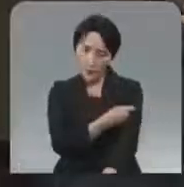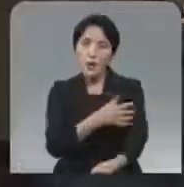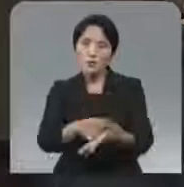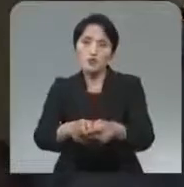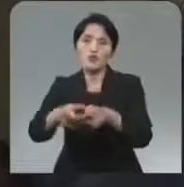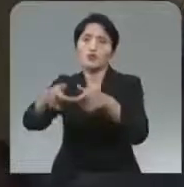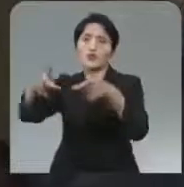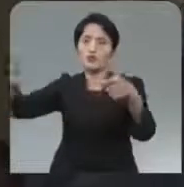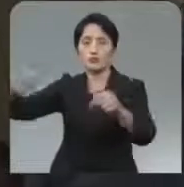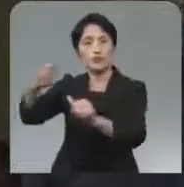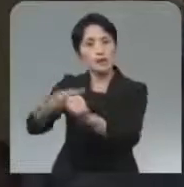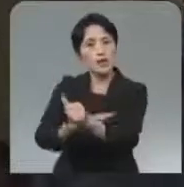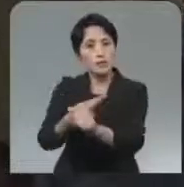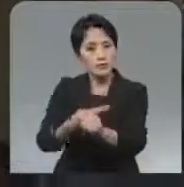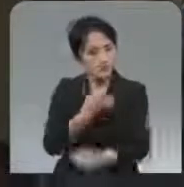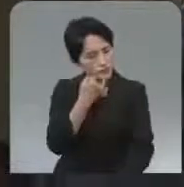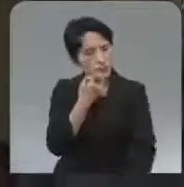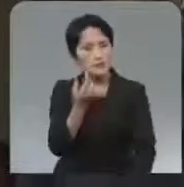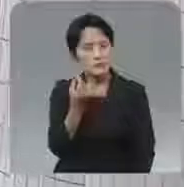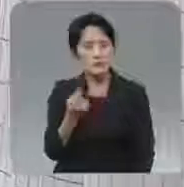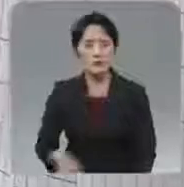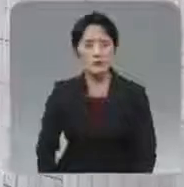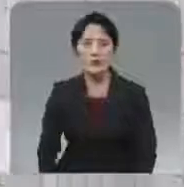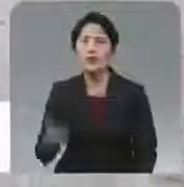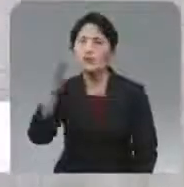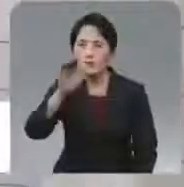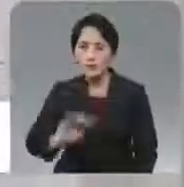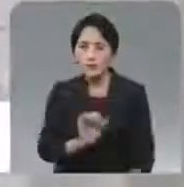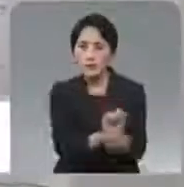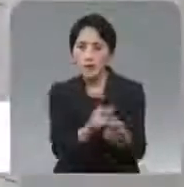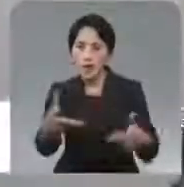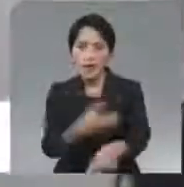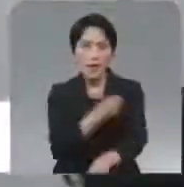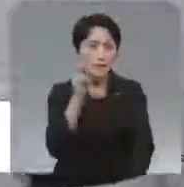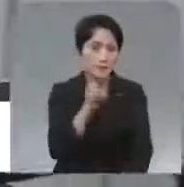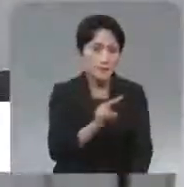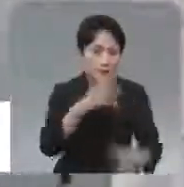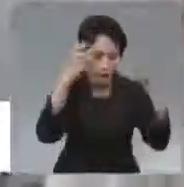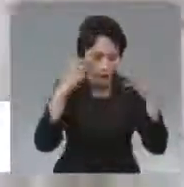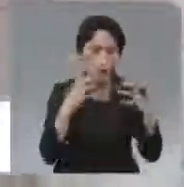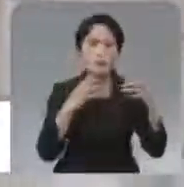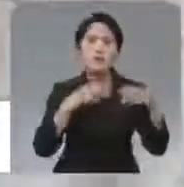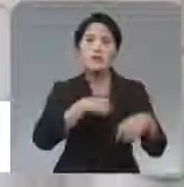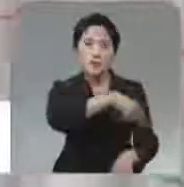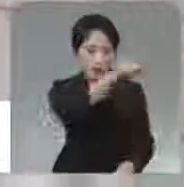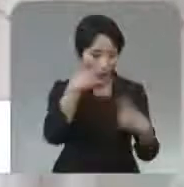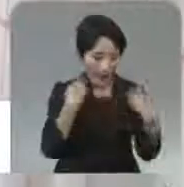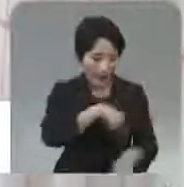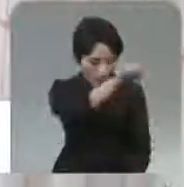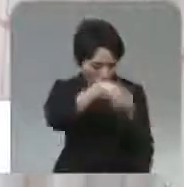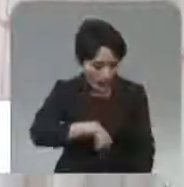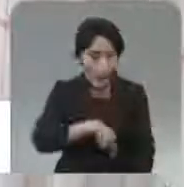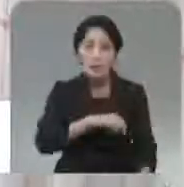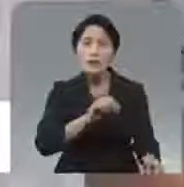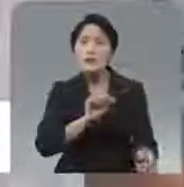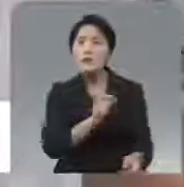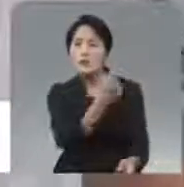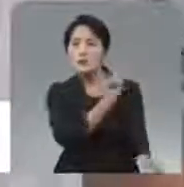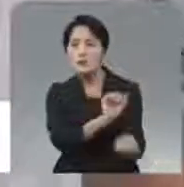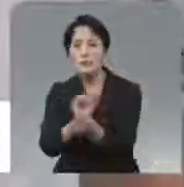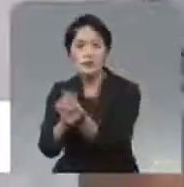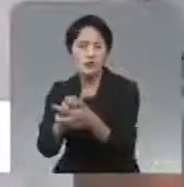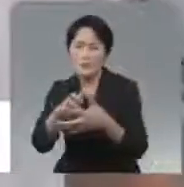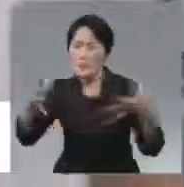allégé les autorités sanitaires ont laissé ouverte cette possibilité en misant sur l'accroissement du taux de vaccination malgré le nombre